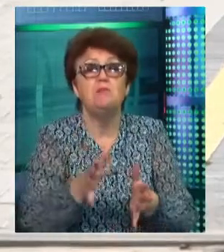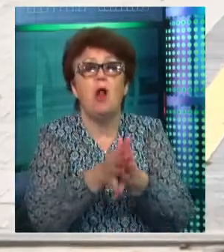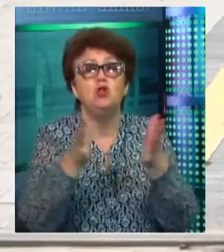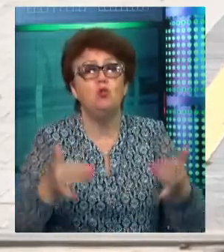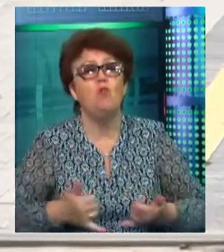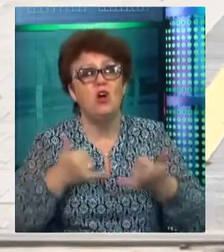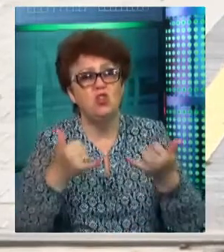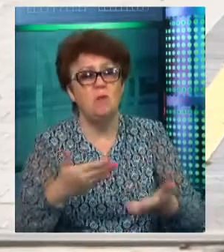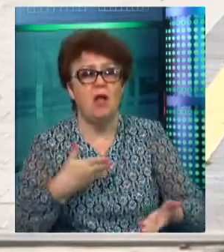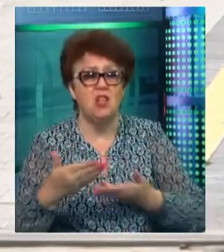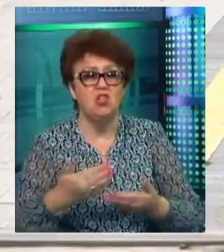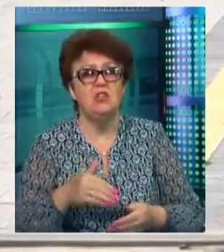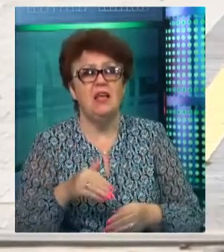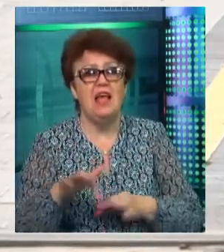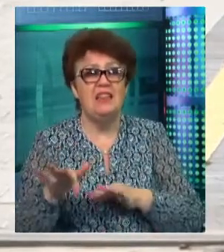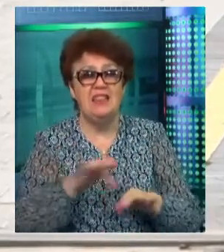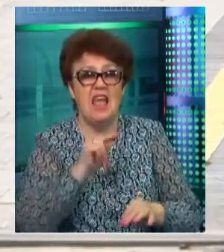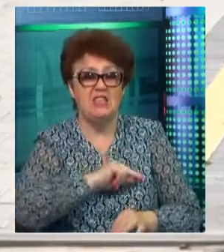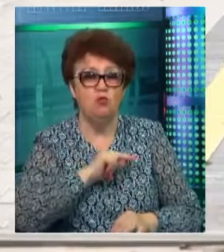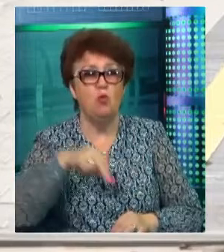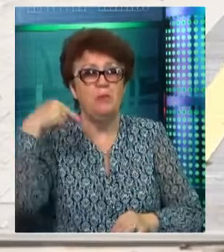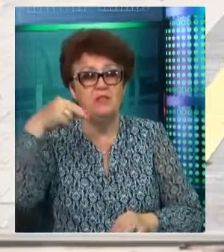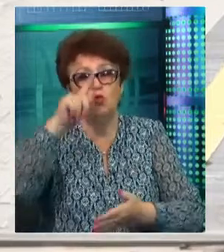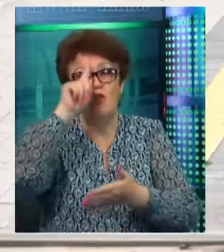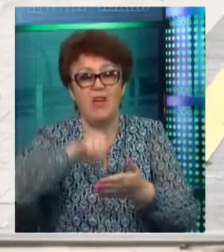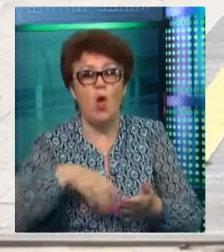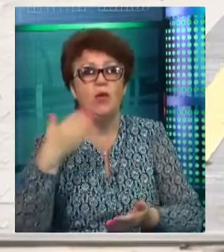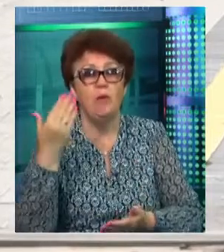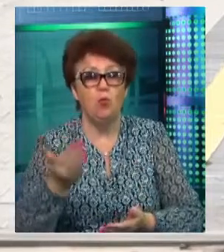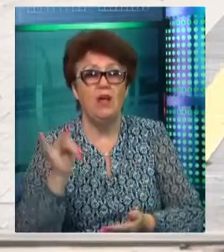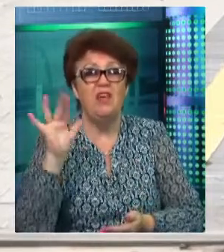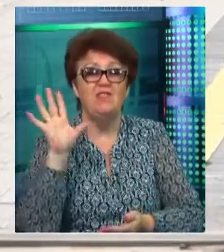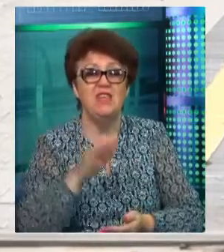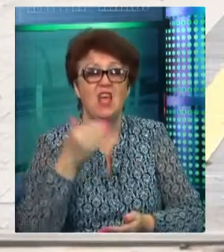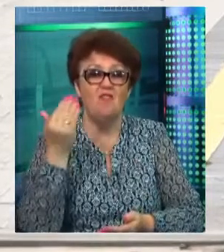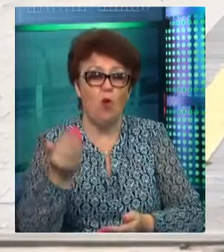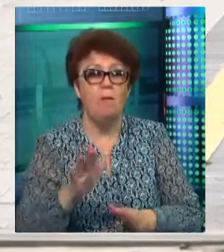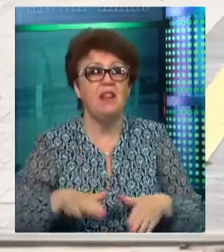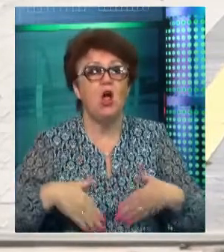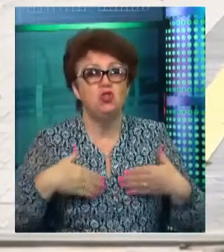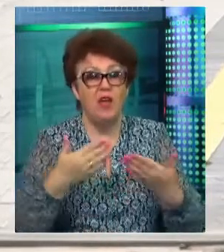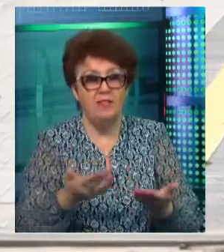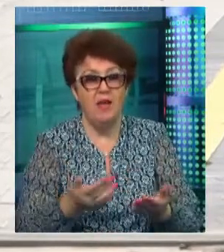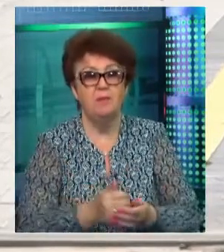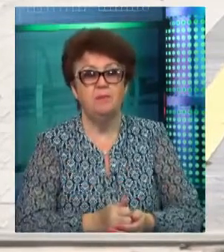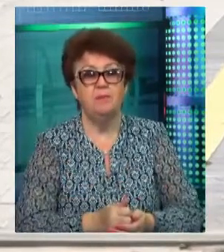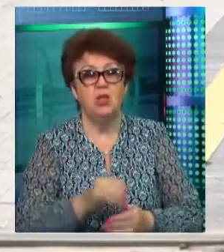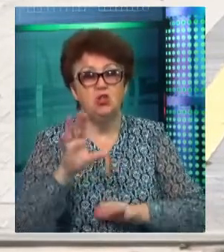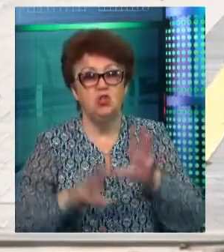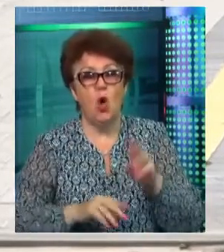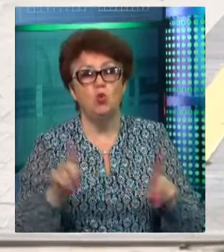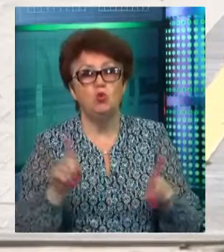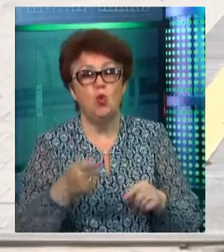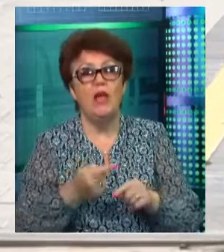отношусь к действующему президенту доверяю ему и все его предложения считаю что